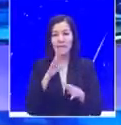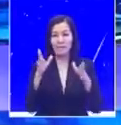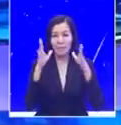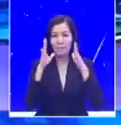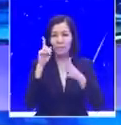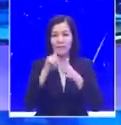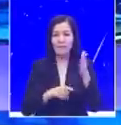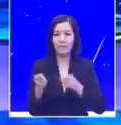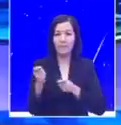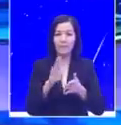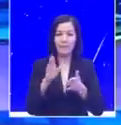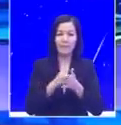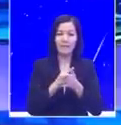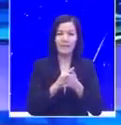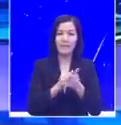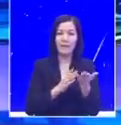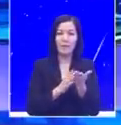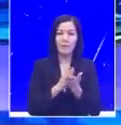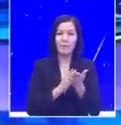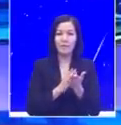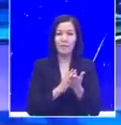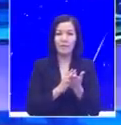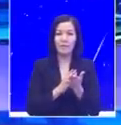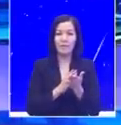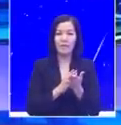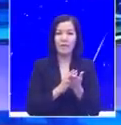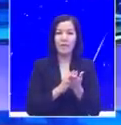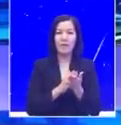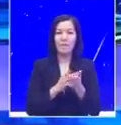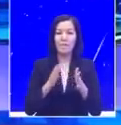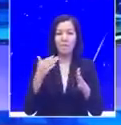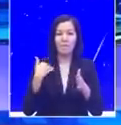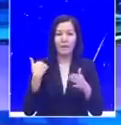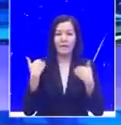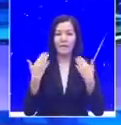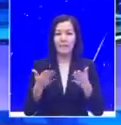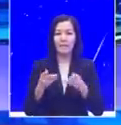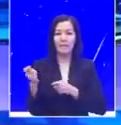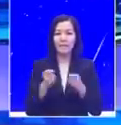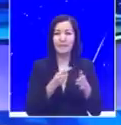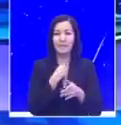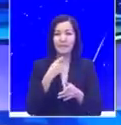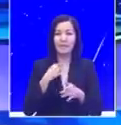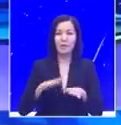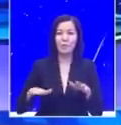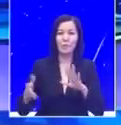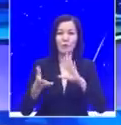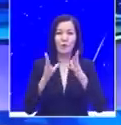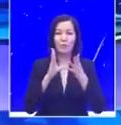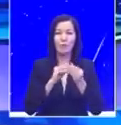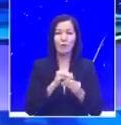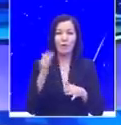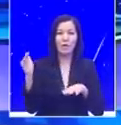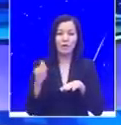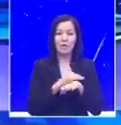діни басқармасының бас мүфтиі Наурызбай Қажы Тағанұлы Хазіреттің бастамасымен басқарманың Талдықорған өңірі бойынша өкілдігі